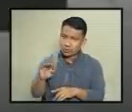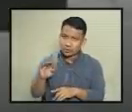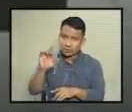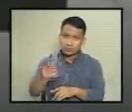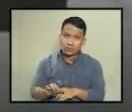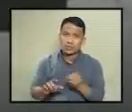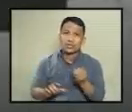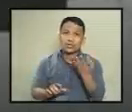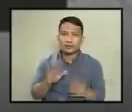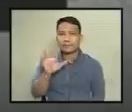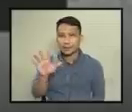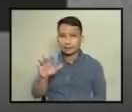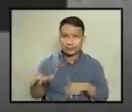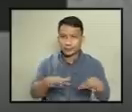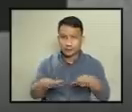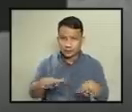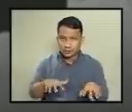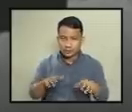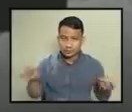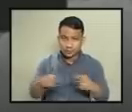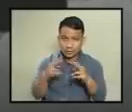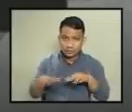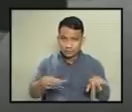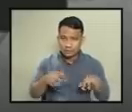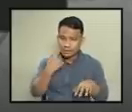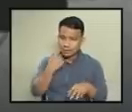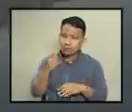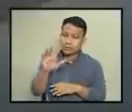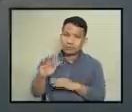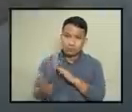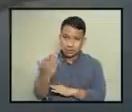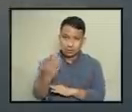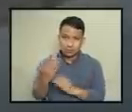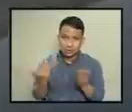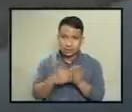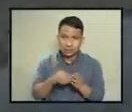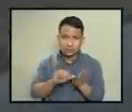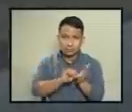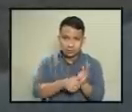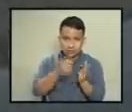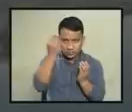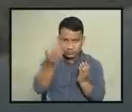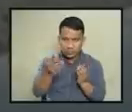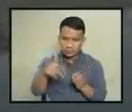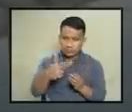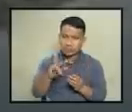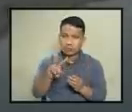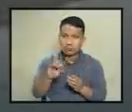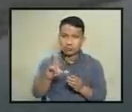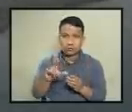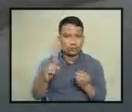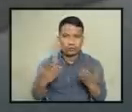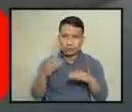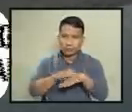na sa 5 ang volcanic earthquake mula kahapon hanggang kaninang alas 5 ng umaga. Pero muling binigyang diin ang PHIVOLCS na hindi pa rin nawawala ang